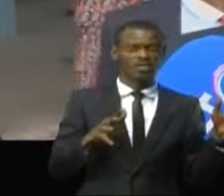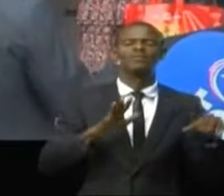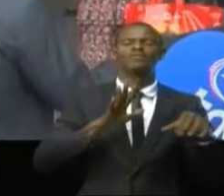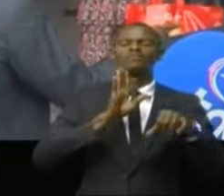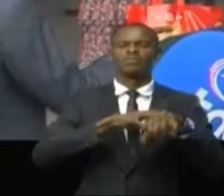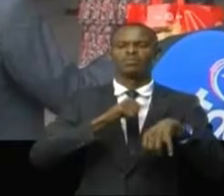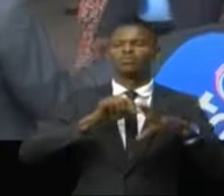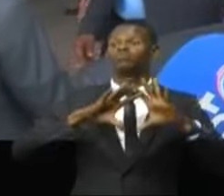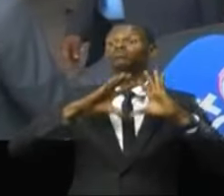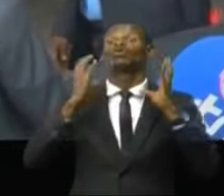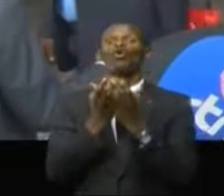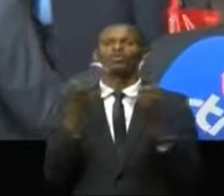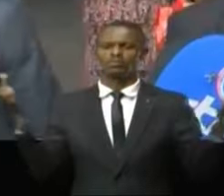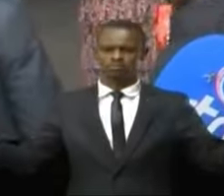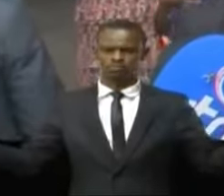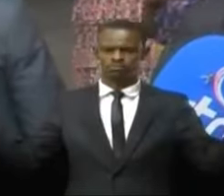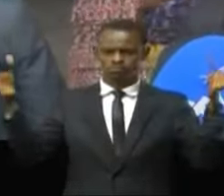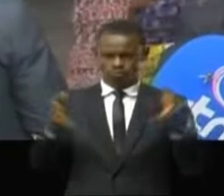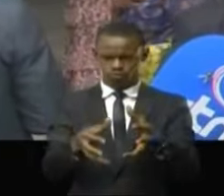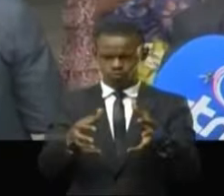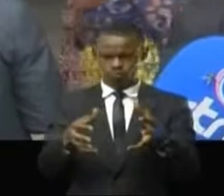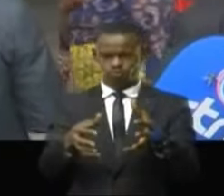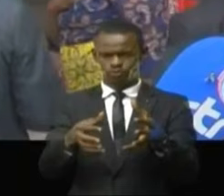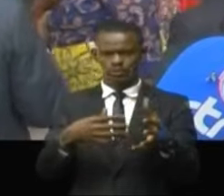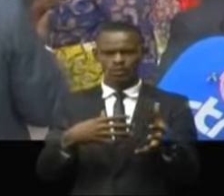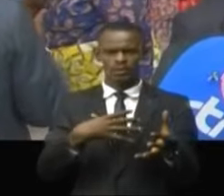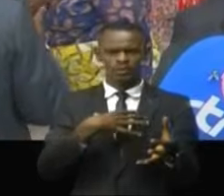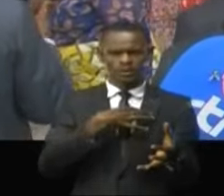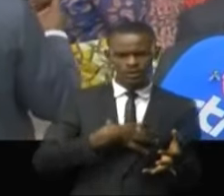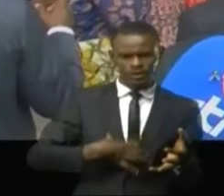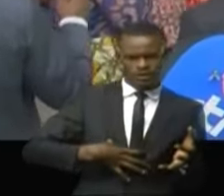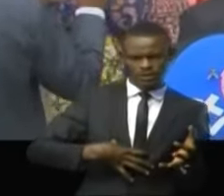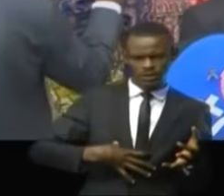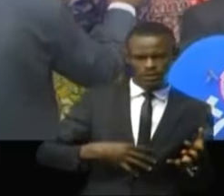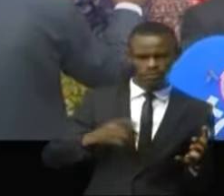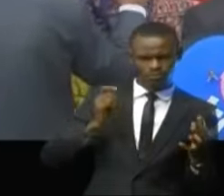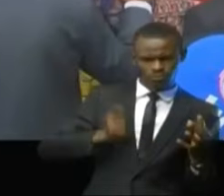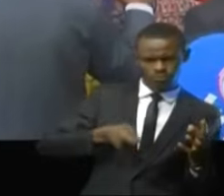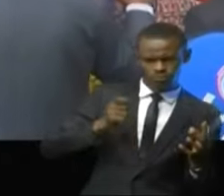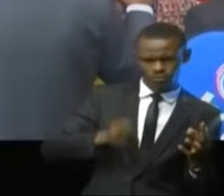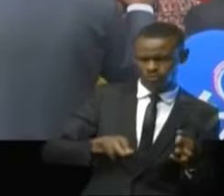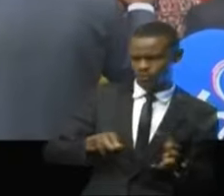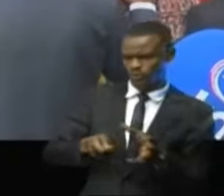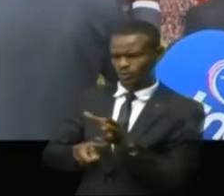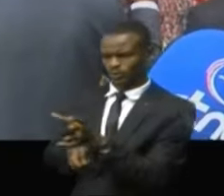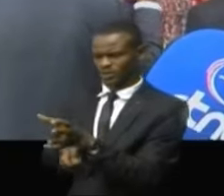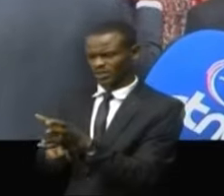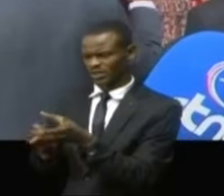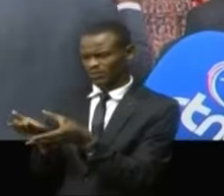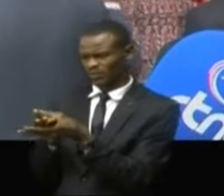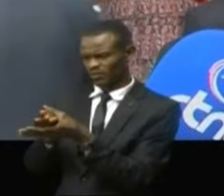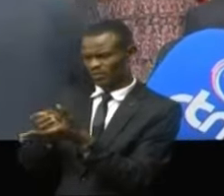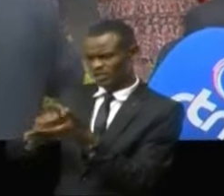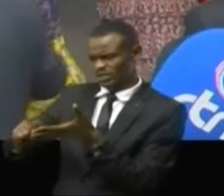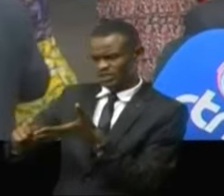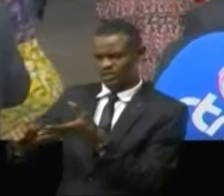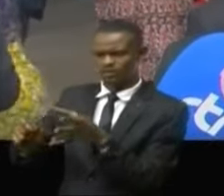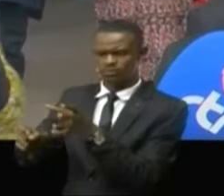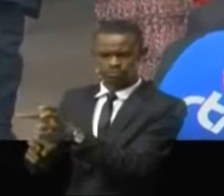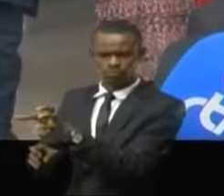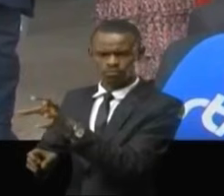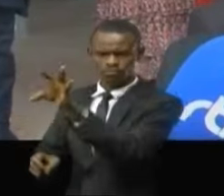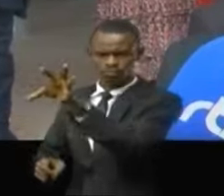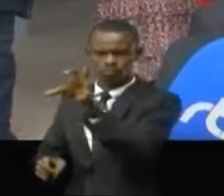et les magistrats, pour dire aux uns aux autres qu'on ne peut pas commencer à sanctionner les fautes lorsqu'on n'a